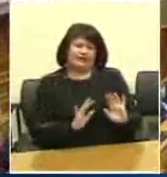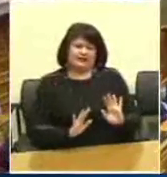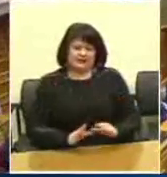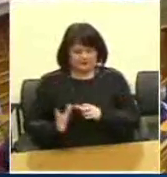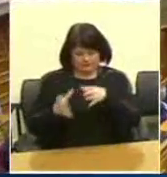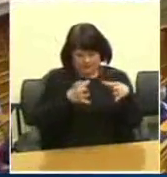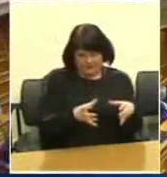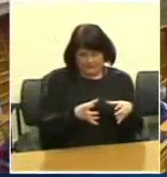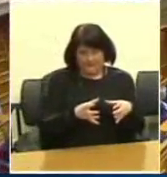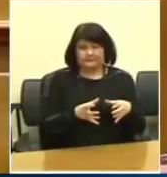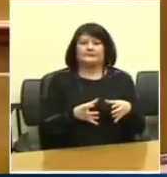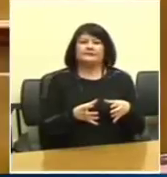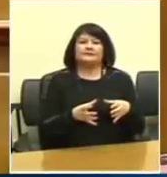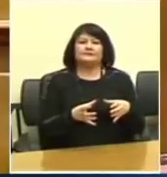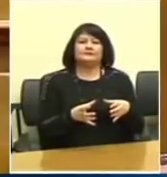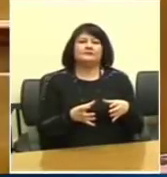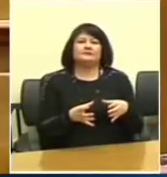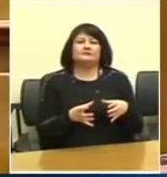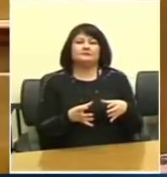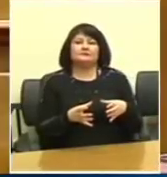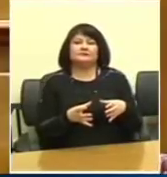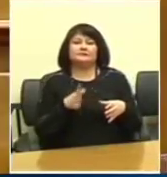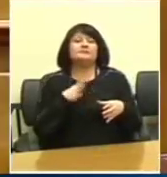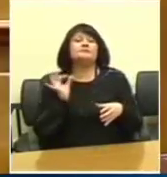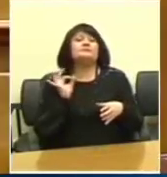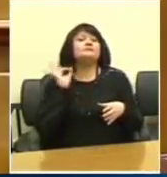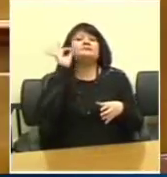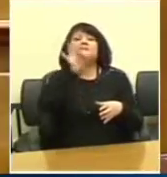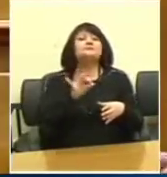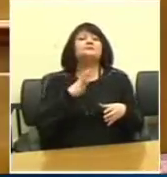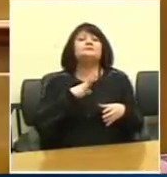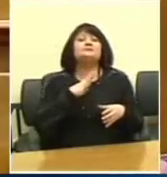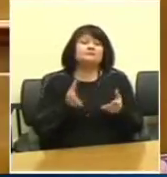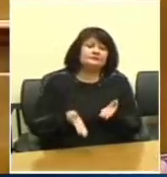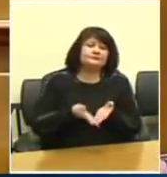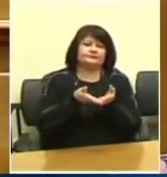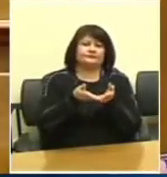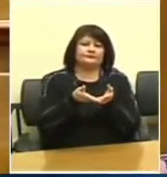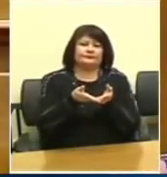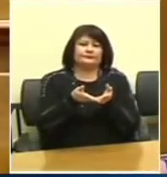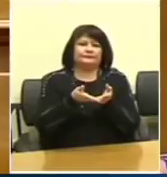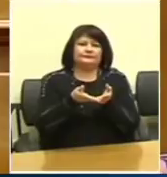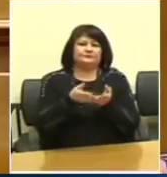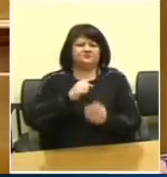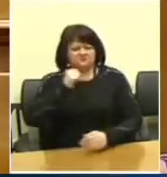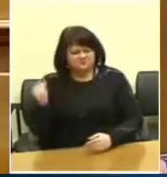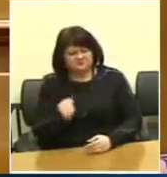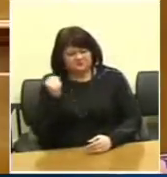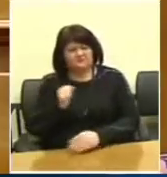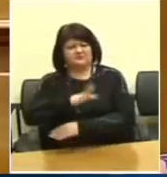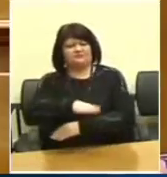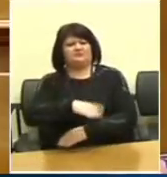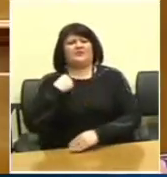πλευρά είναι η τάση που επιδιώκει την ενίσχυση του αυταρχισμού, την απαξίωση των